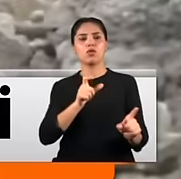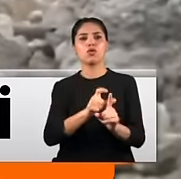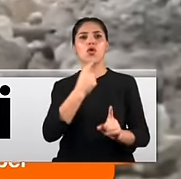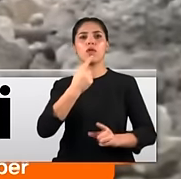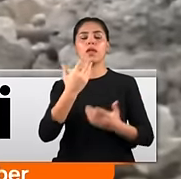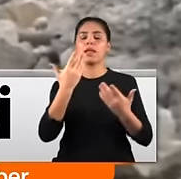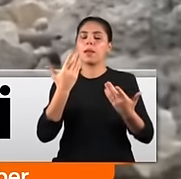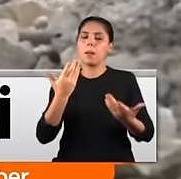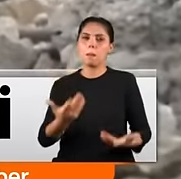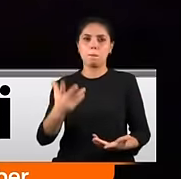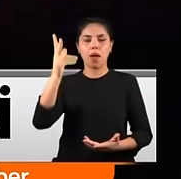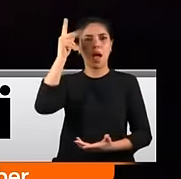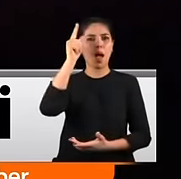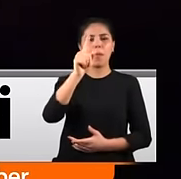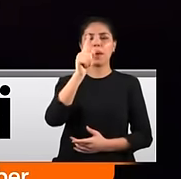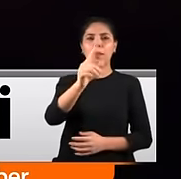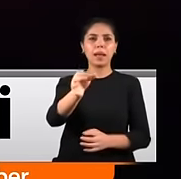bir istihbarat görevlisinden geldi.